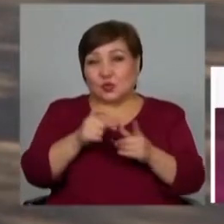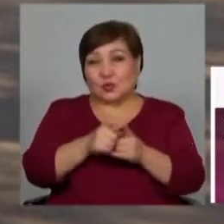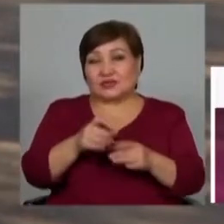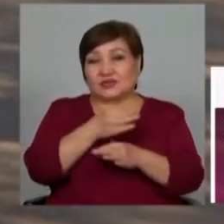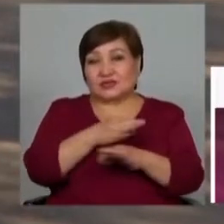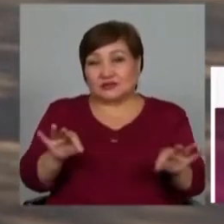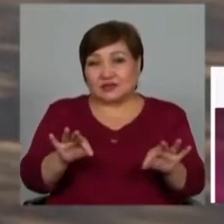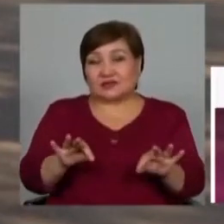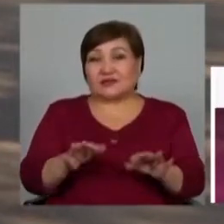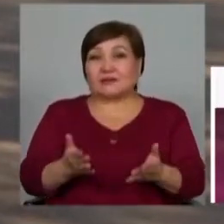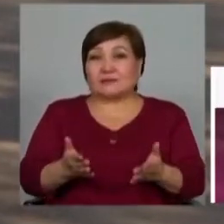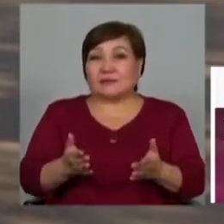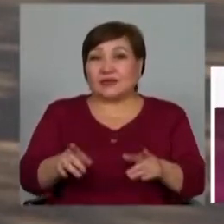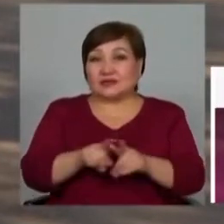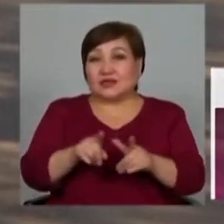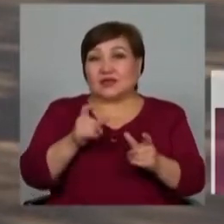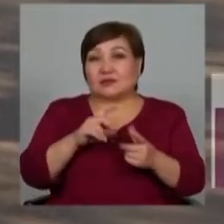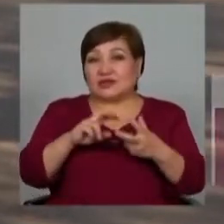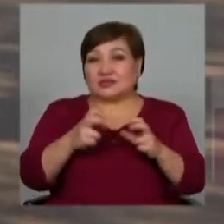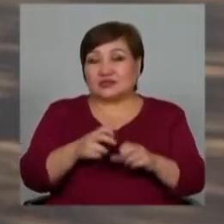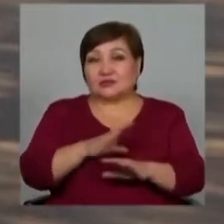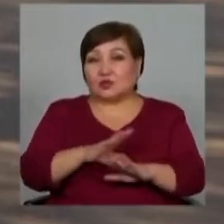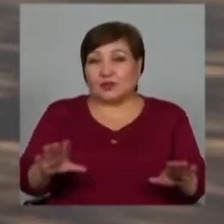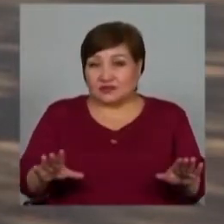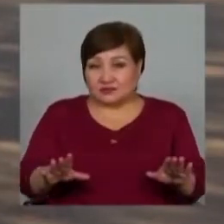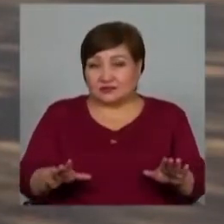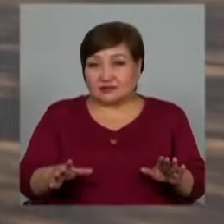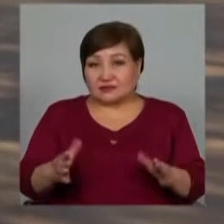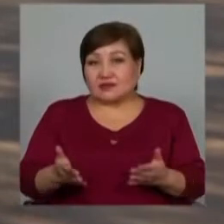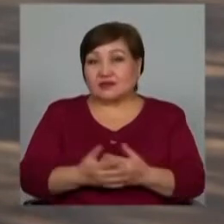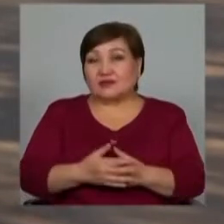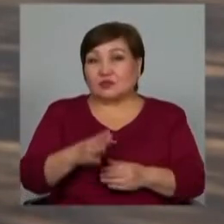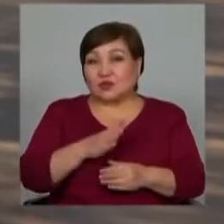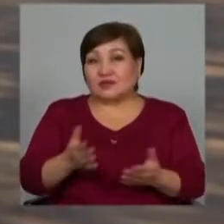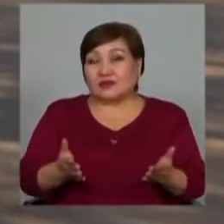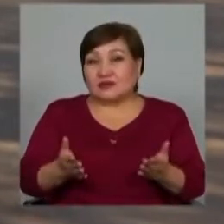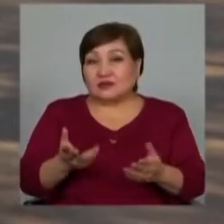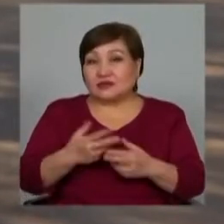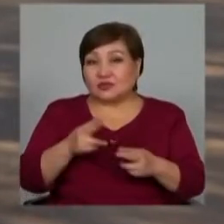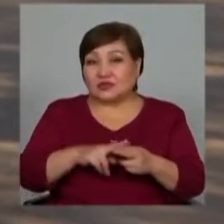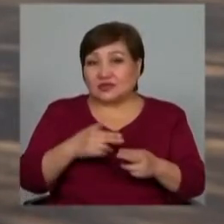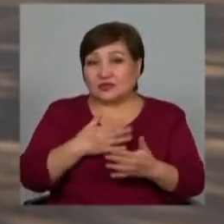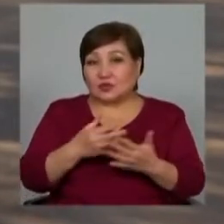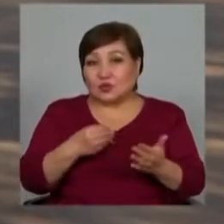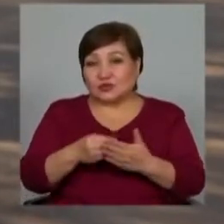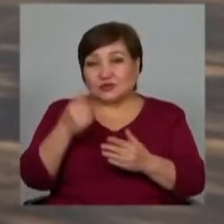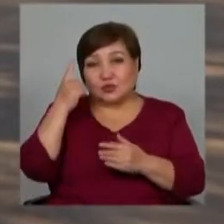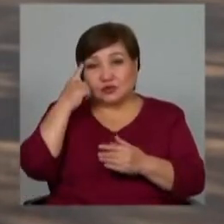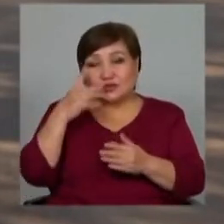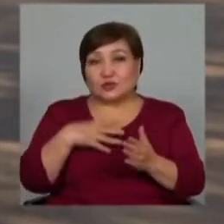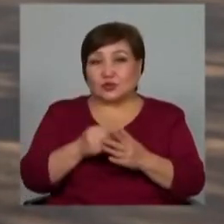ойдың бостандығы деген секілді нәрселер бола бермес еді. Ал тәуелсіздік болғандықтан біз өз ойымызды, өз